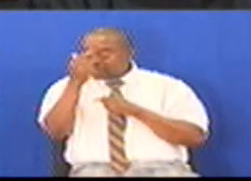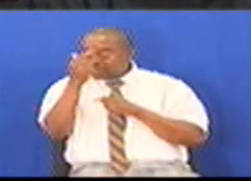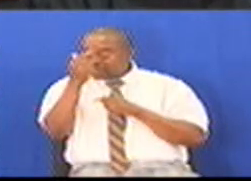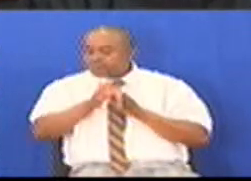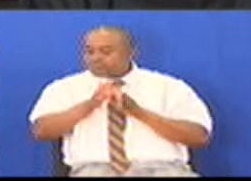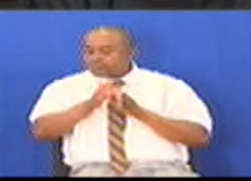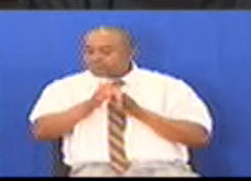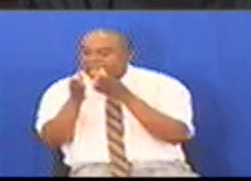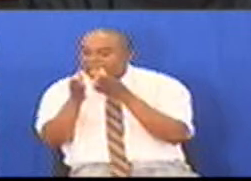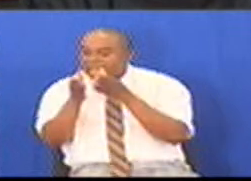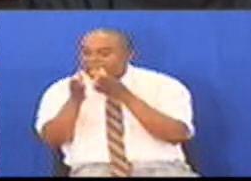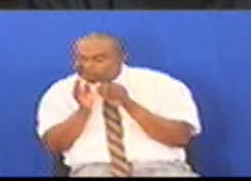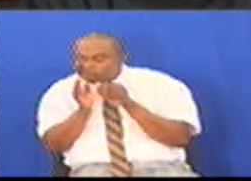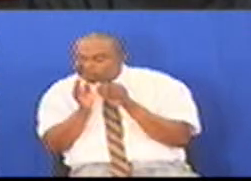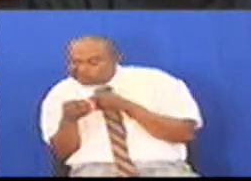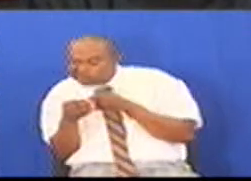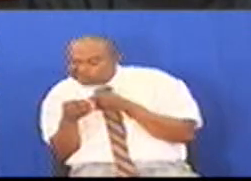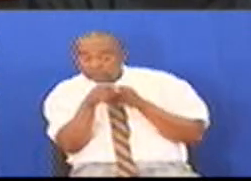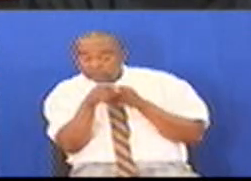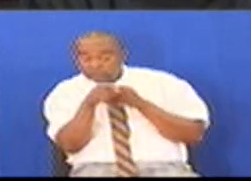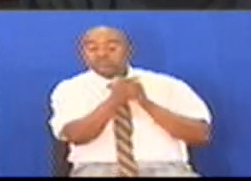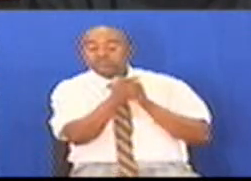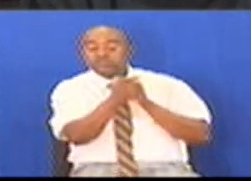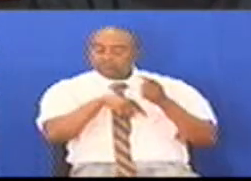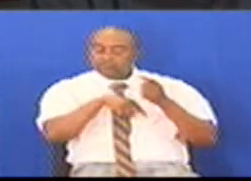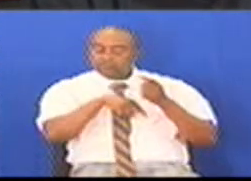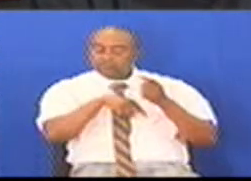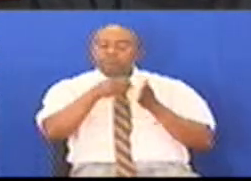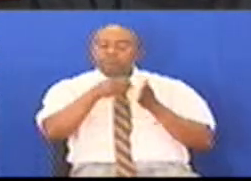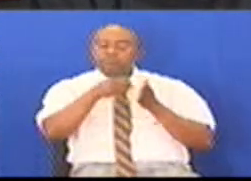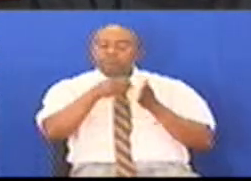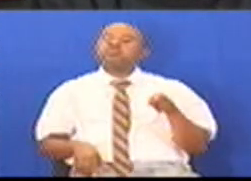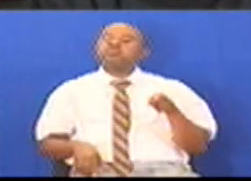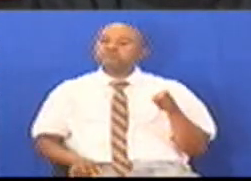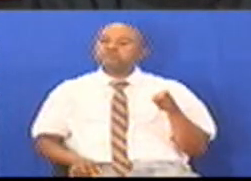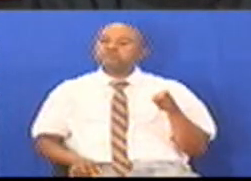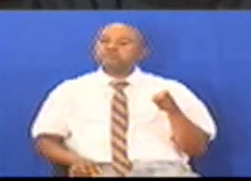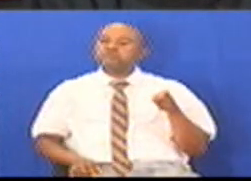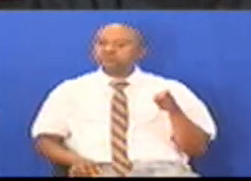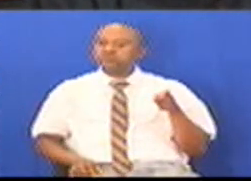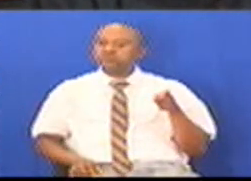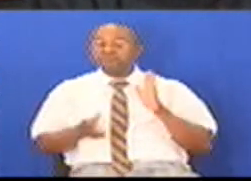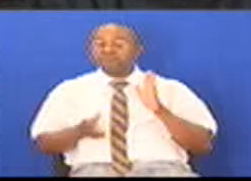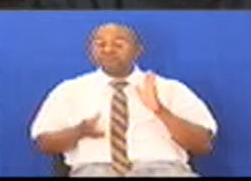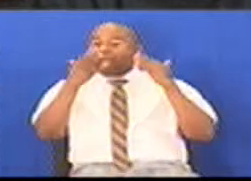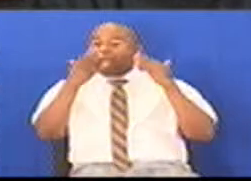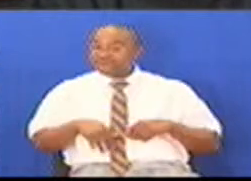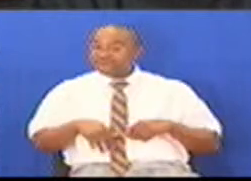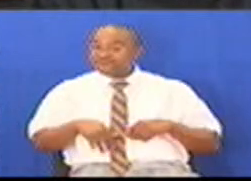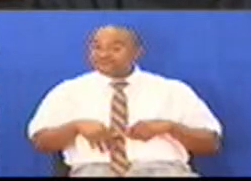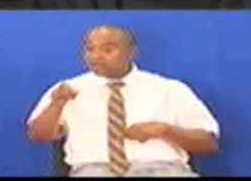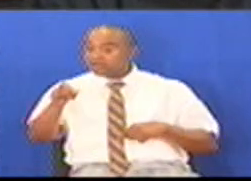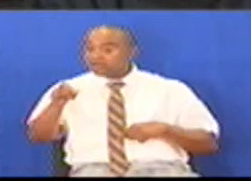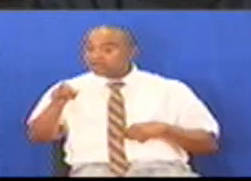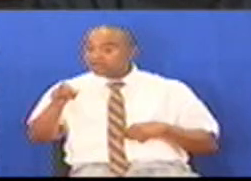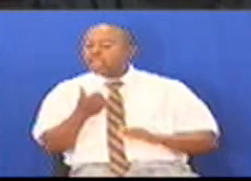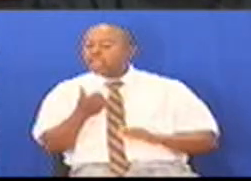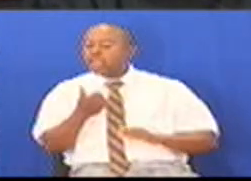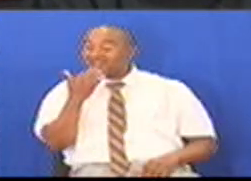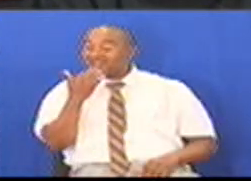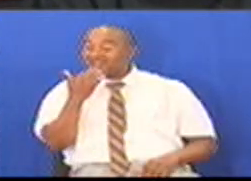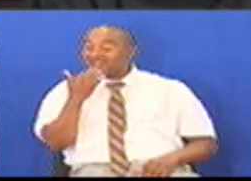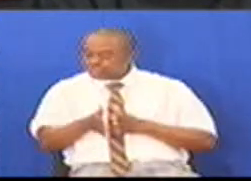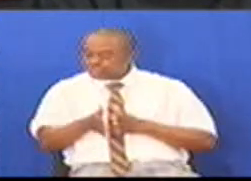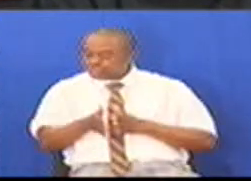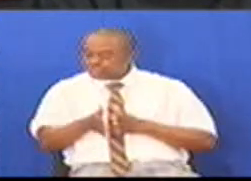mara nyingine zinakuwa na madhara makubwa sana kwa wazalishaji wa ndani, afisa za wananchi na wakulima. Mfano, sukari ya magendo, mafuta